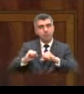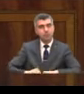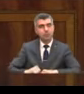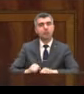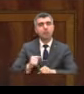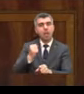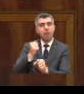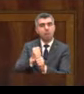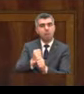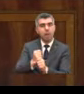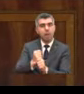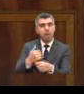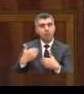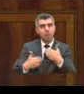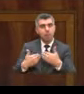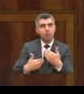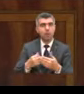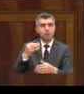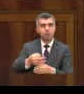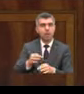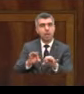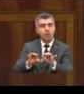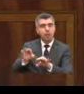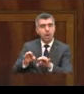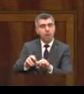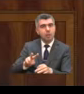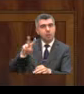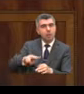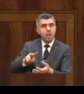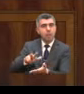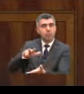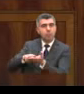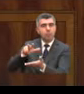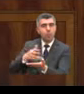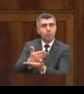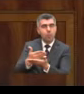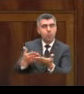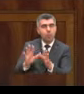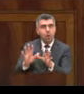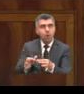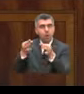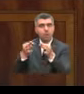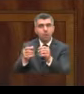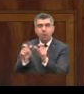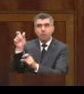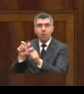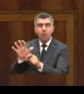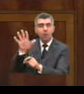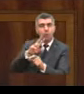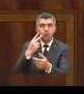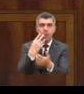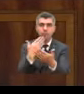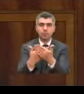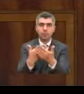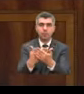لفائدة هذه الفئة، وأصبح هذا الإجراء واقعا ملموسا تصل ثماره إلى المواطنين والمواطنات في